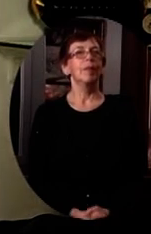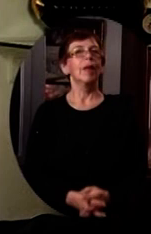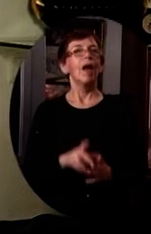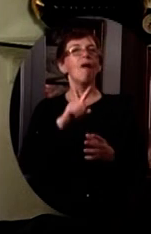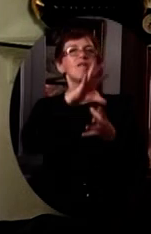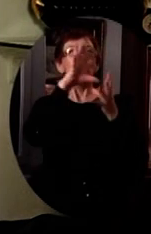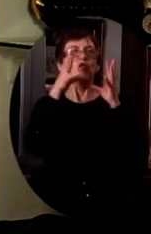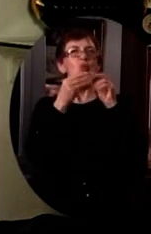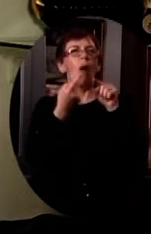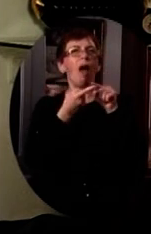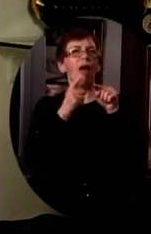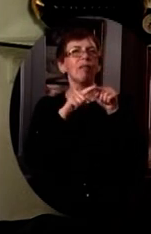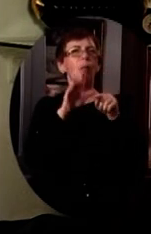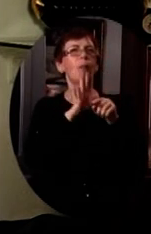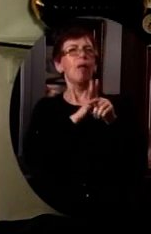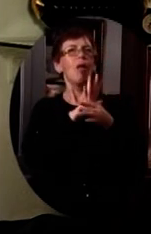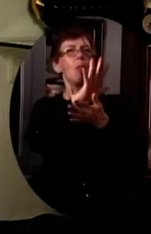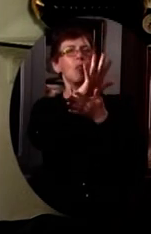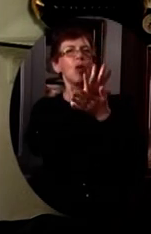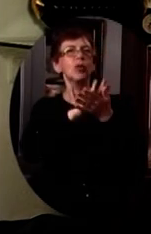כל זה נמשך עד